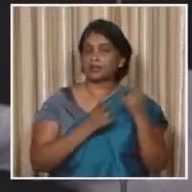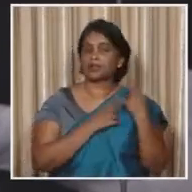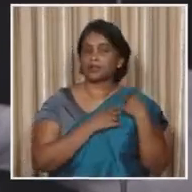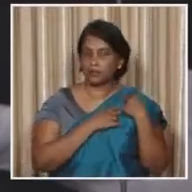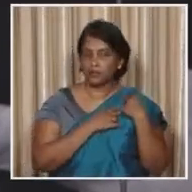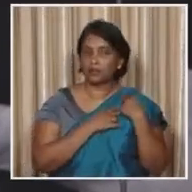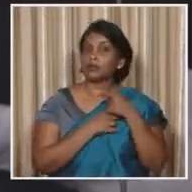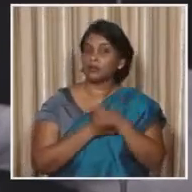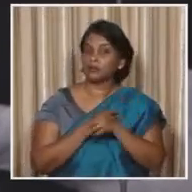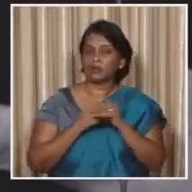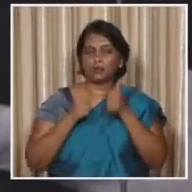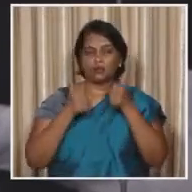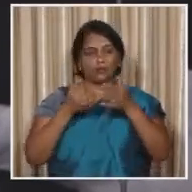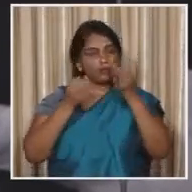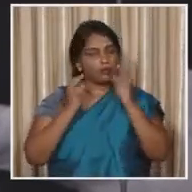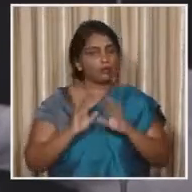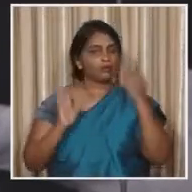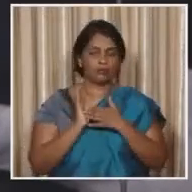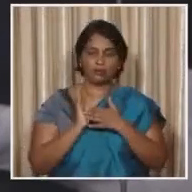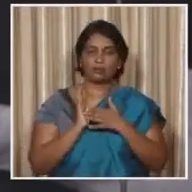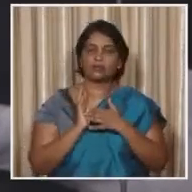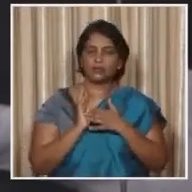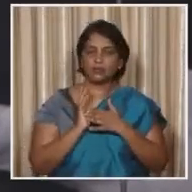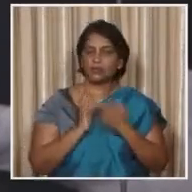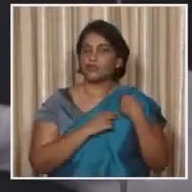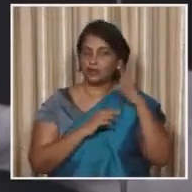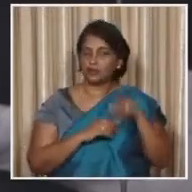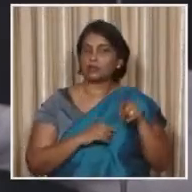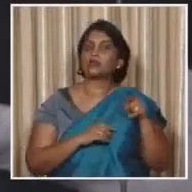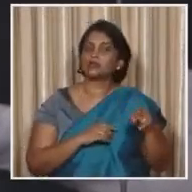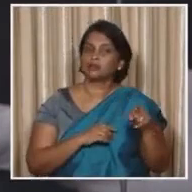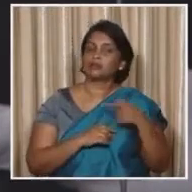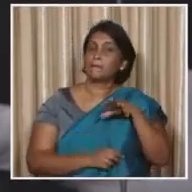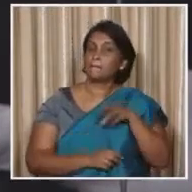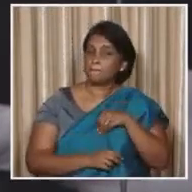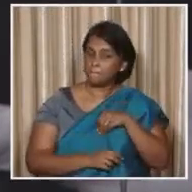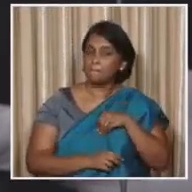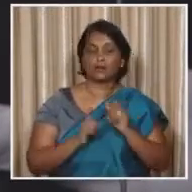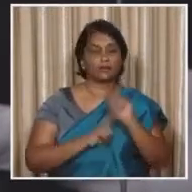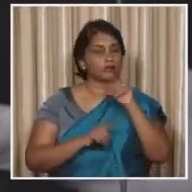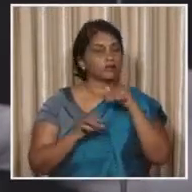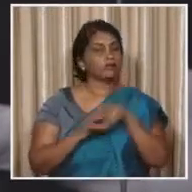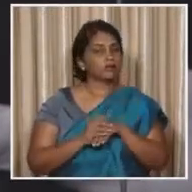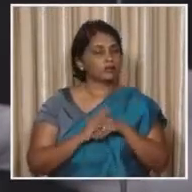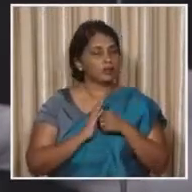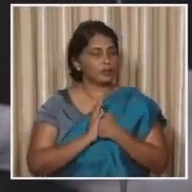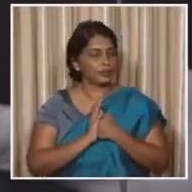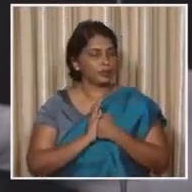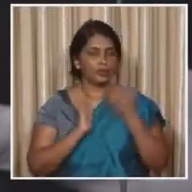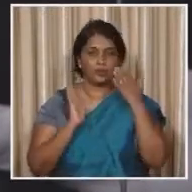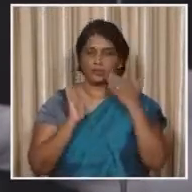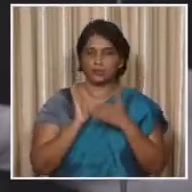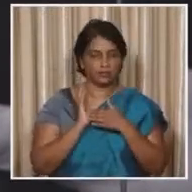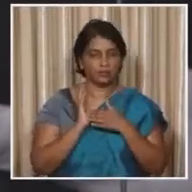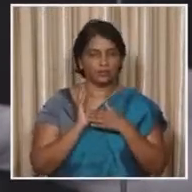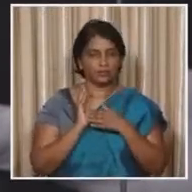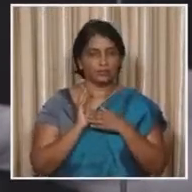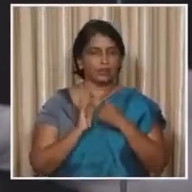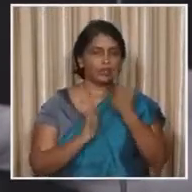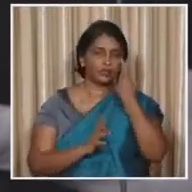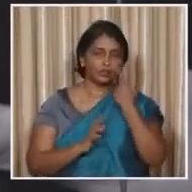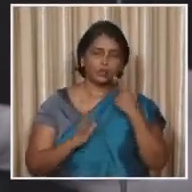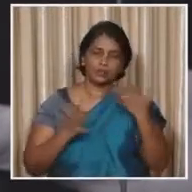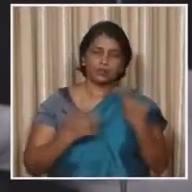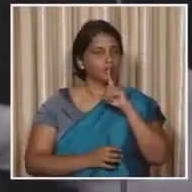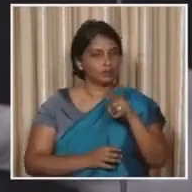භූමිකාව ඒ ඉතා සැලකිය යුතු වටිනාකමක් දෙන භූමිකාවක් බව අපි පිළිගන්න ඕන. මේ සභාවේ ගෞරවය ආරක්ෂා කිරීම පැත්තෙන් ගත්තොත් කනගාටුවෙන්